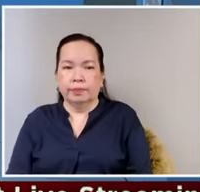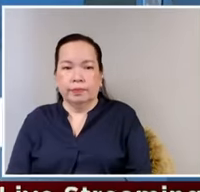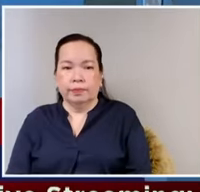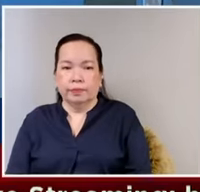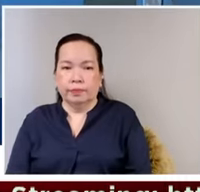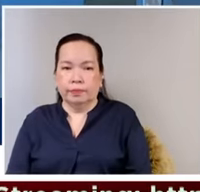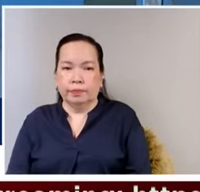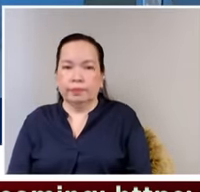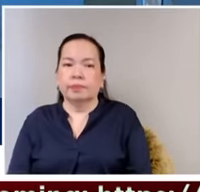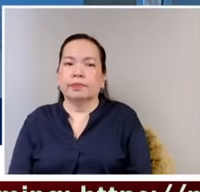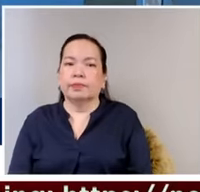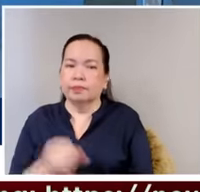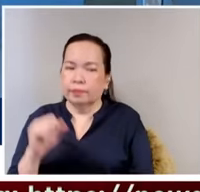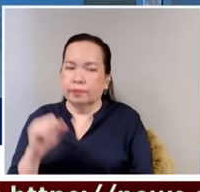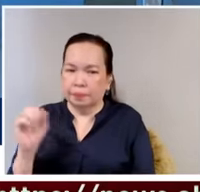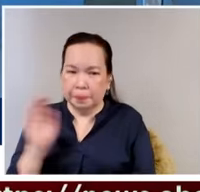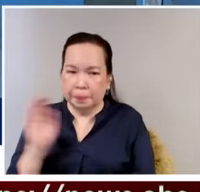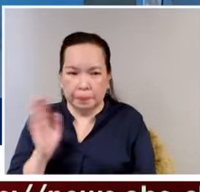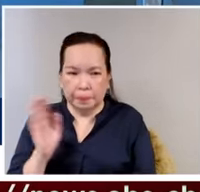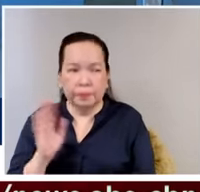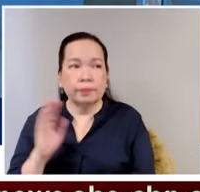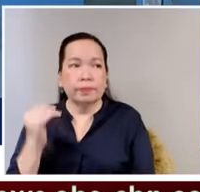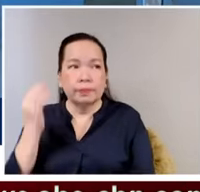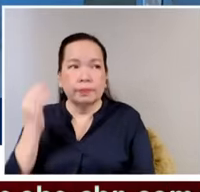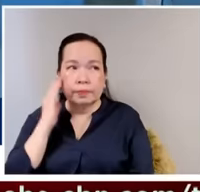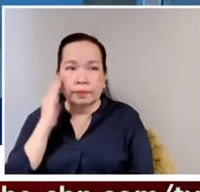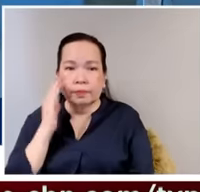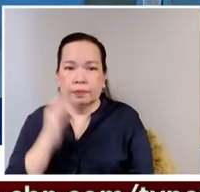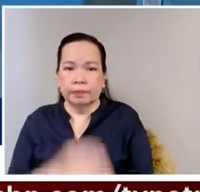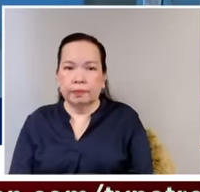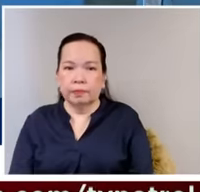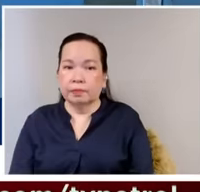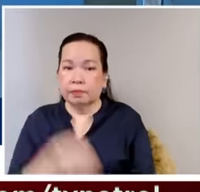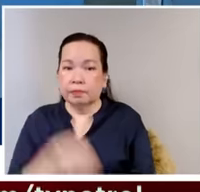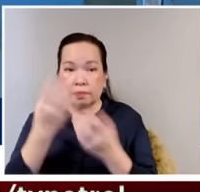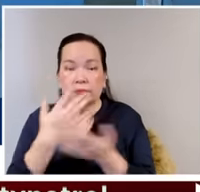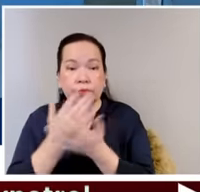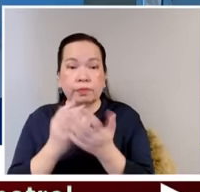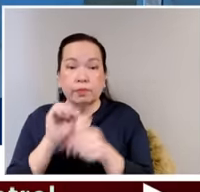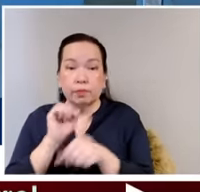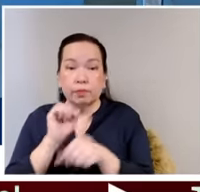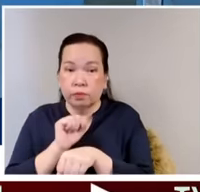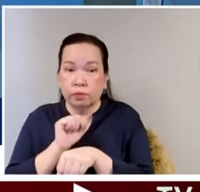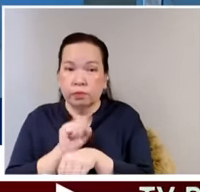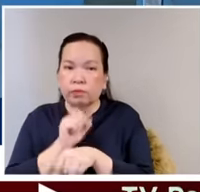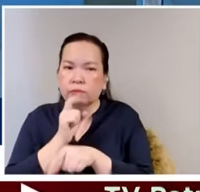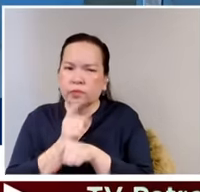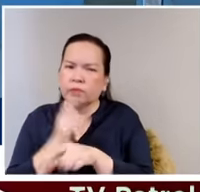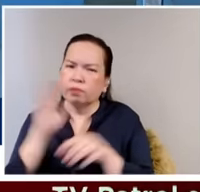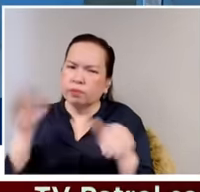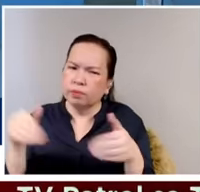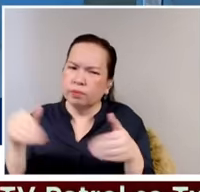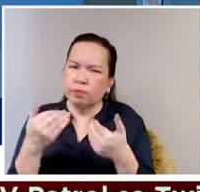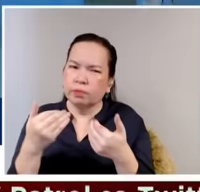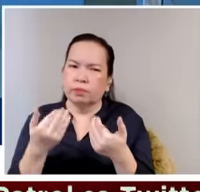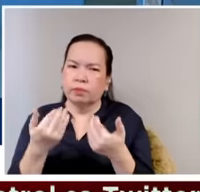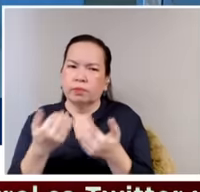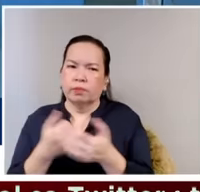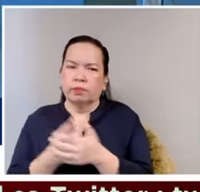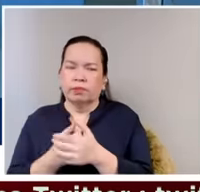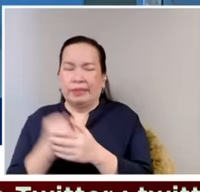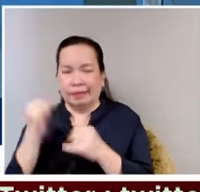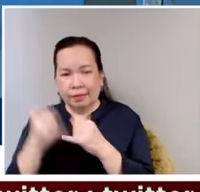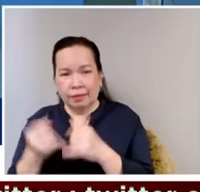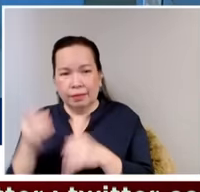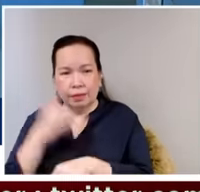Bernadette, dahil nga last day na nila ngayon, nagtitipon-tipon ngayon yung mga empleyado ng PNR dito sa Tutuban Station. May pasalo-salo